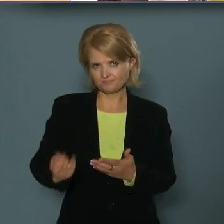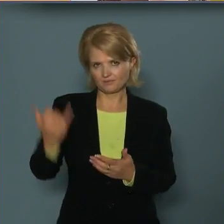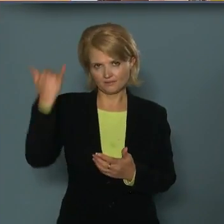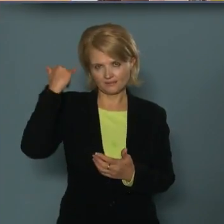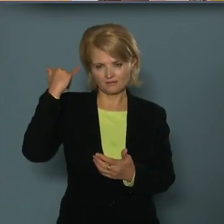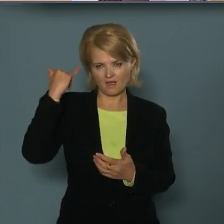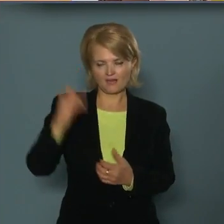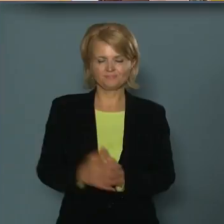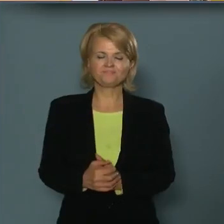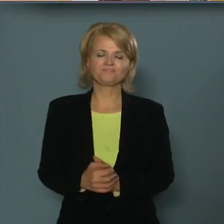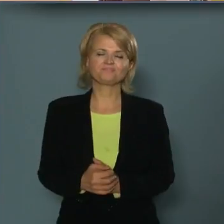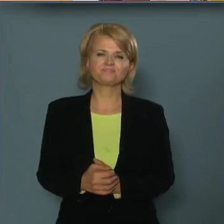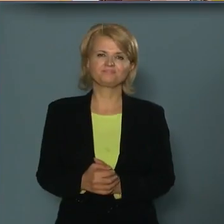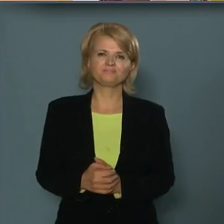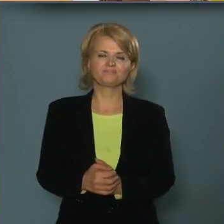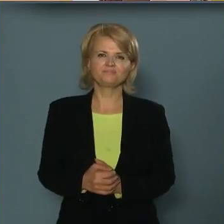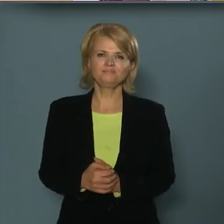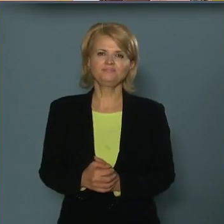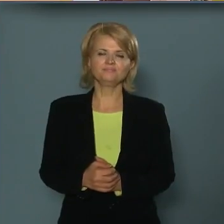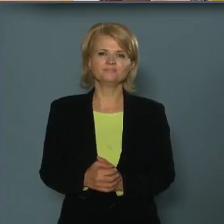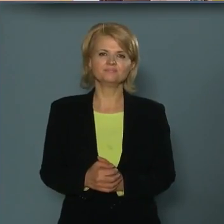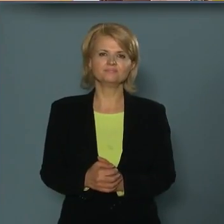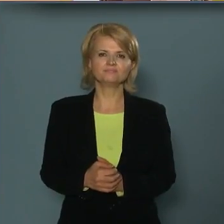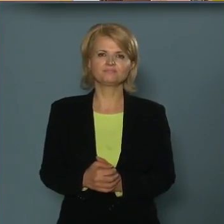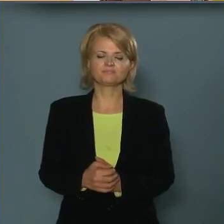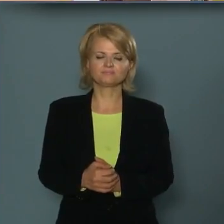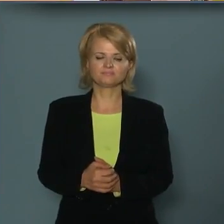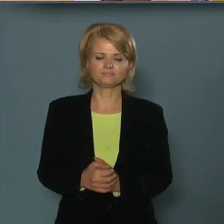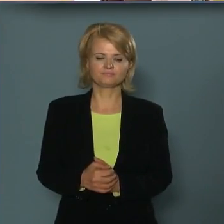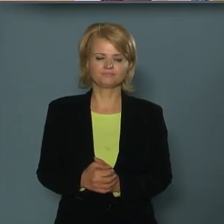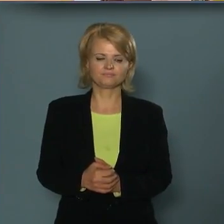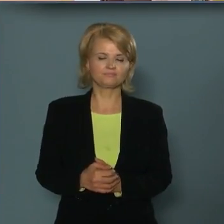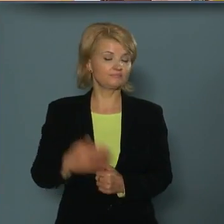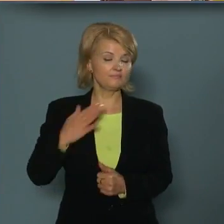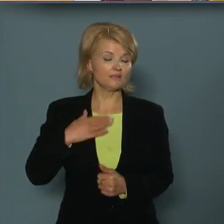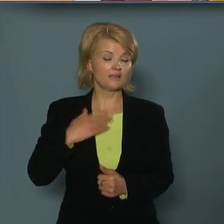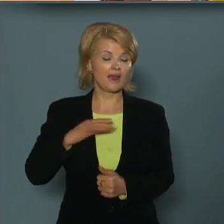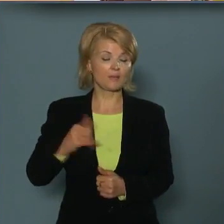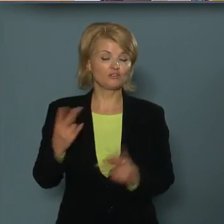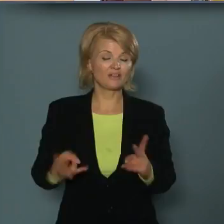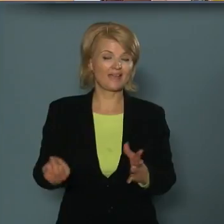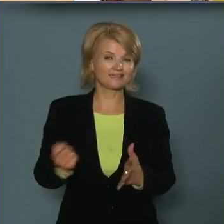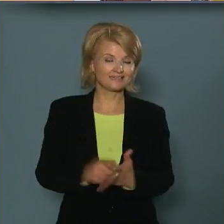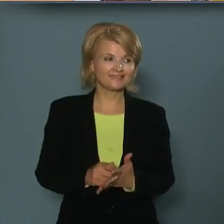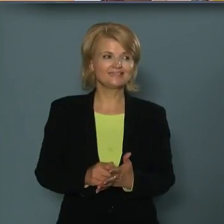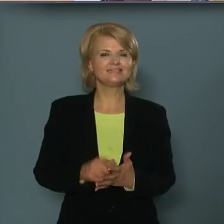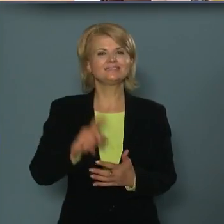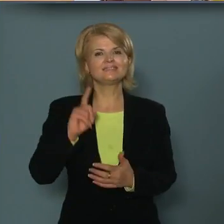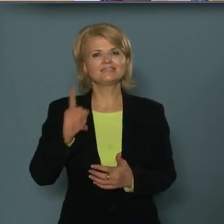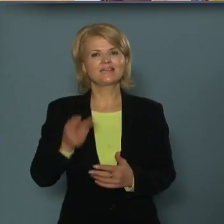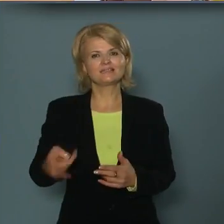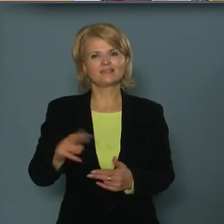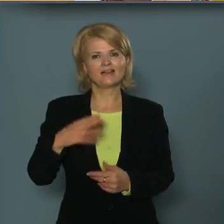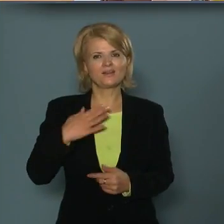a titkárunk. És hát mondjuk nálam is lehetne, csak